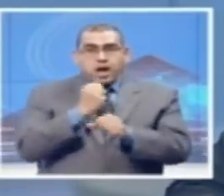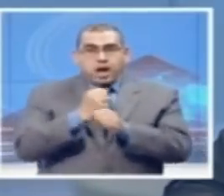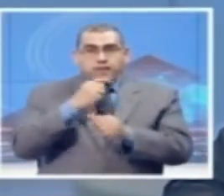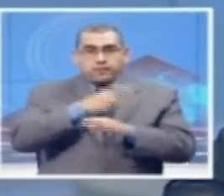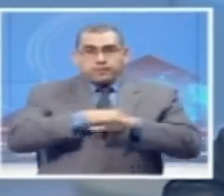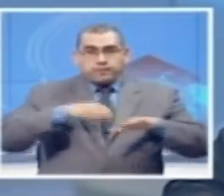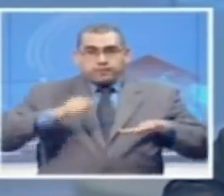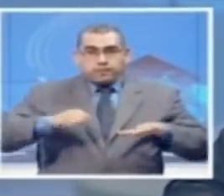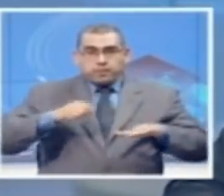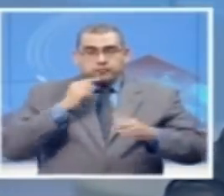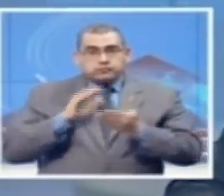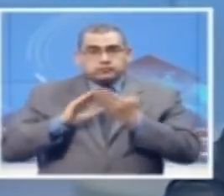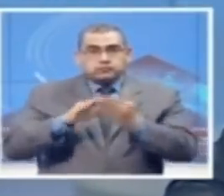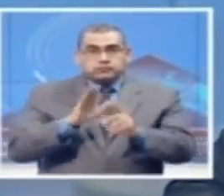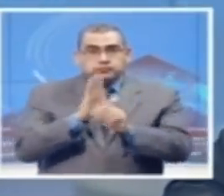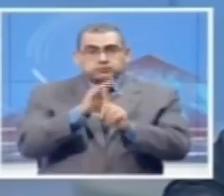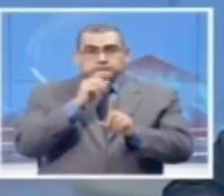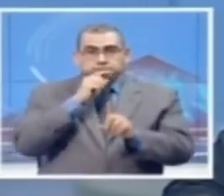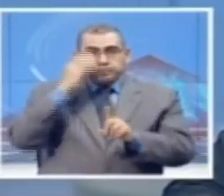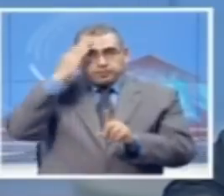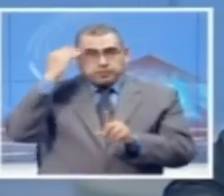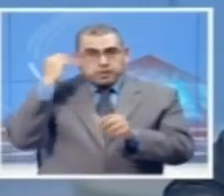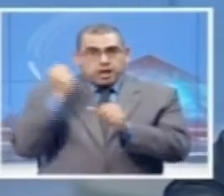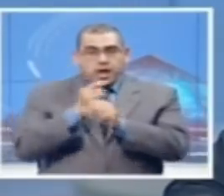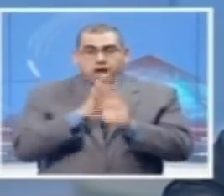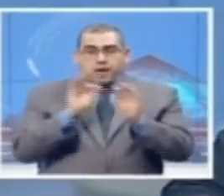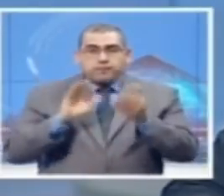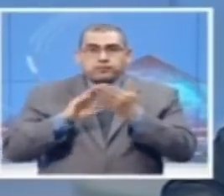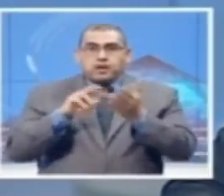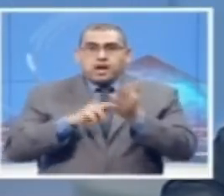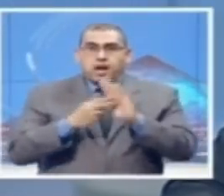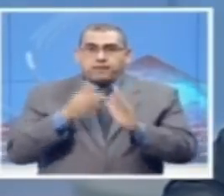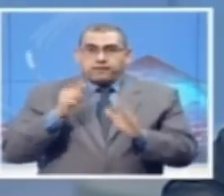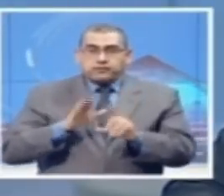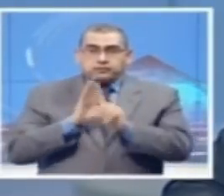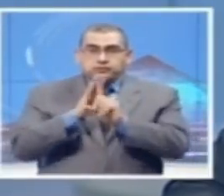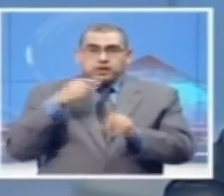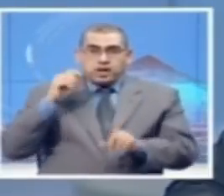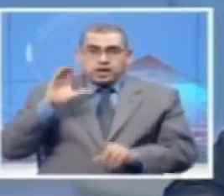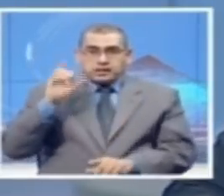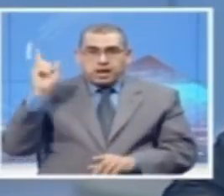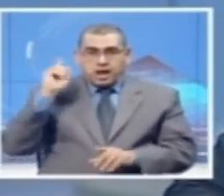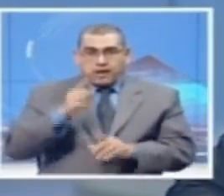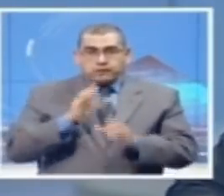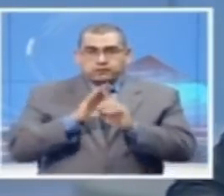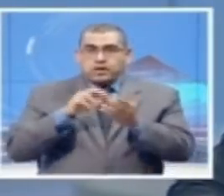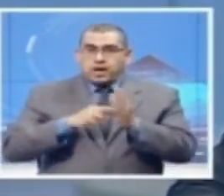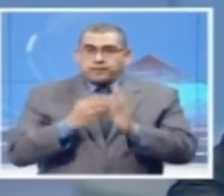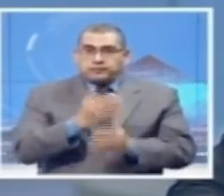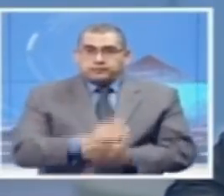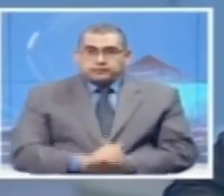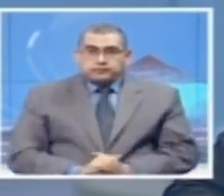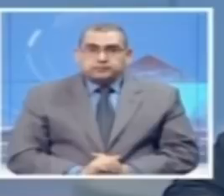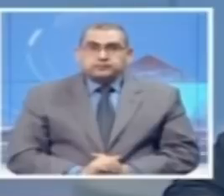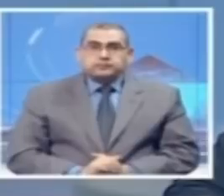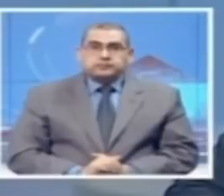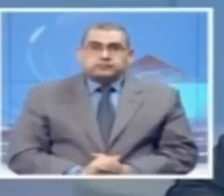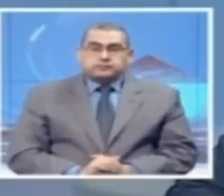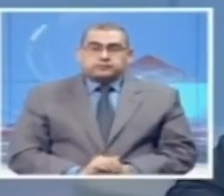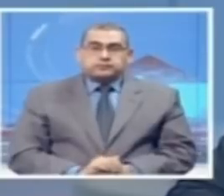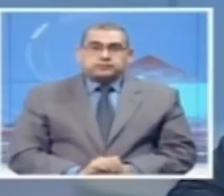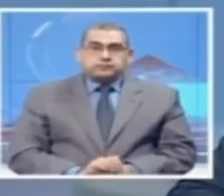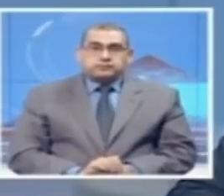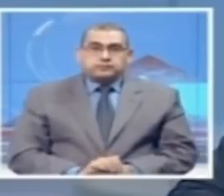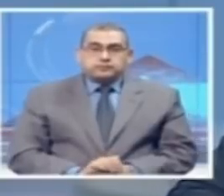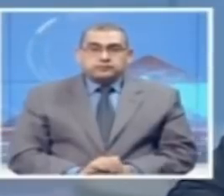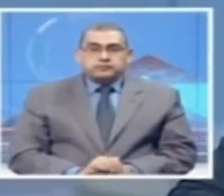القضائي وكذا دعم دور المرأة بشكل عام، وطبعا بعد دعم سيادة الرئيس لها؟ هو